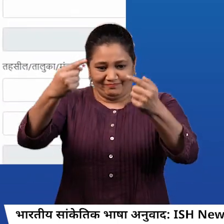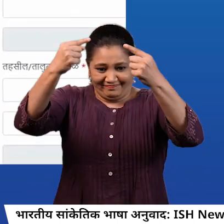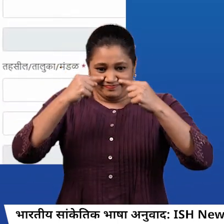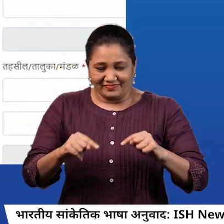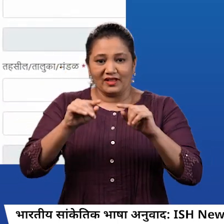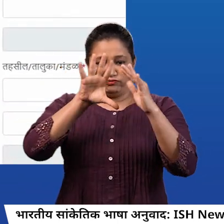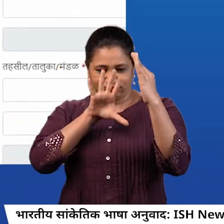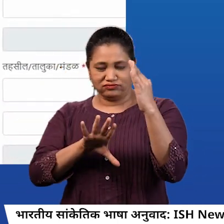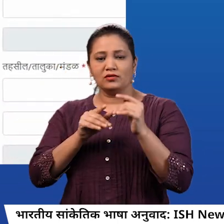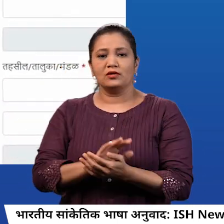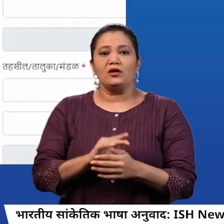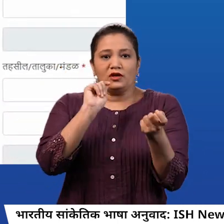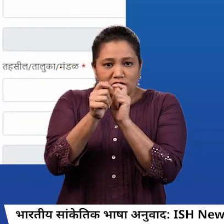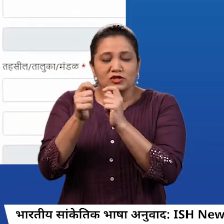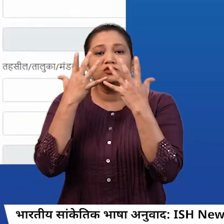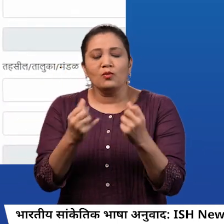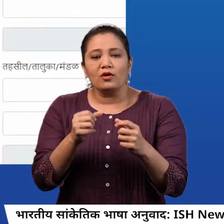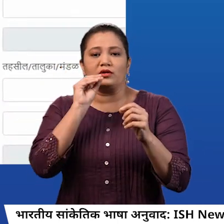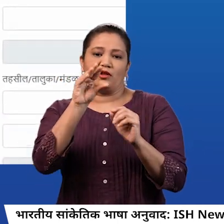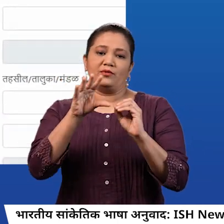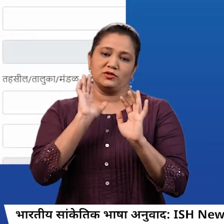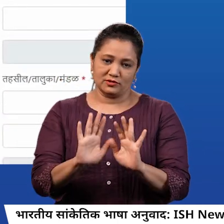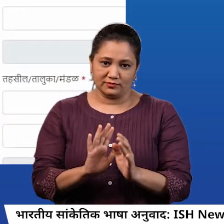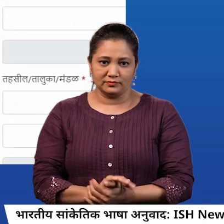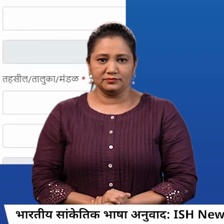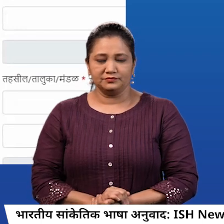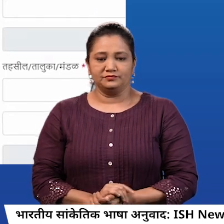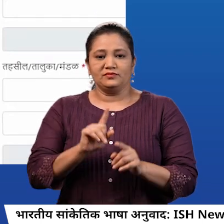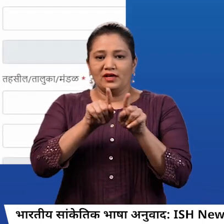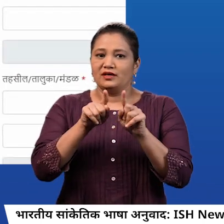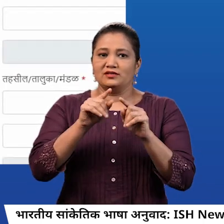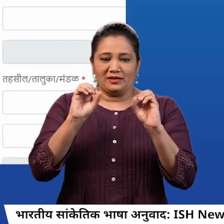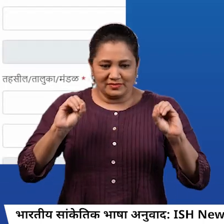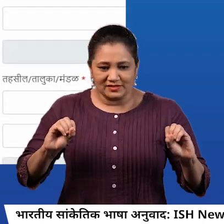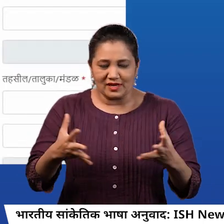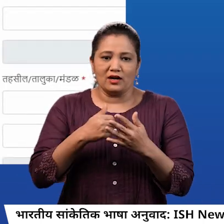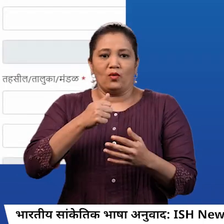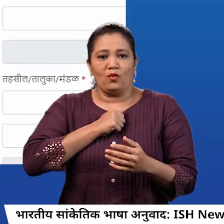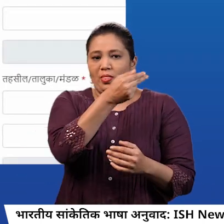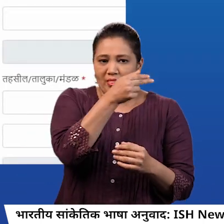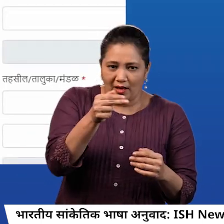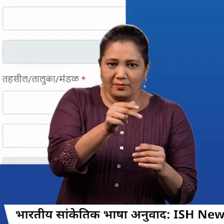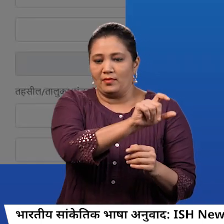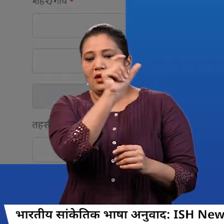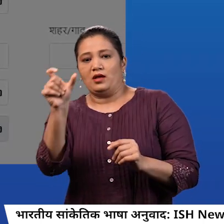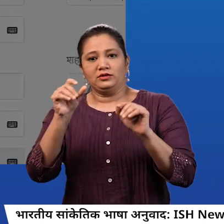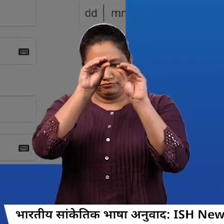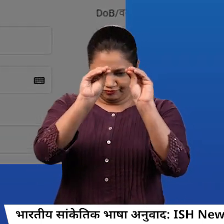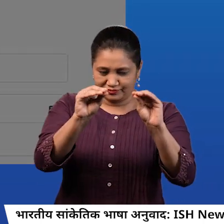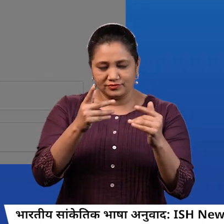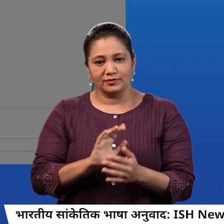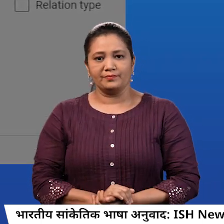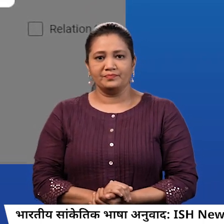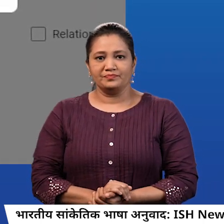आपल्याला दुरुस्त्या किंवा सुधारणा करायचे तपशील भरायचे आहेत. त्यानुसार सुरुवातीच्या रकान्यांमध्ये आपलं नाव आणि आडनाव हा तपशील भरा. तो